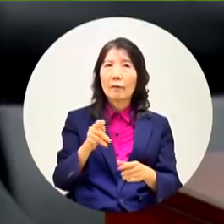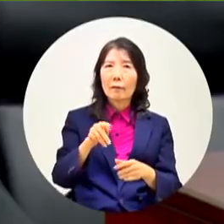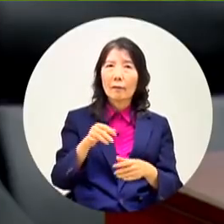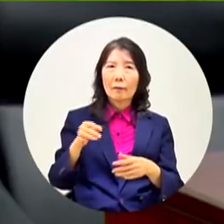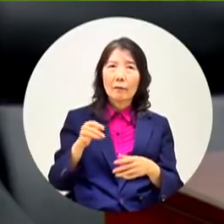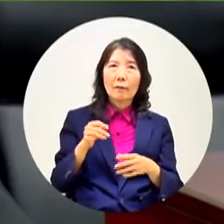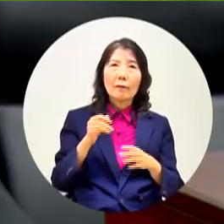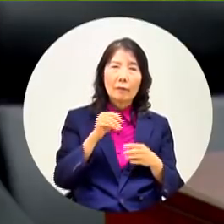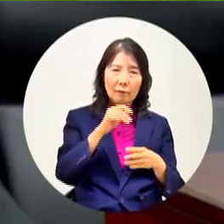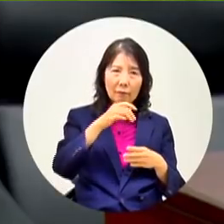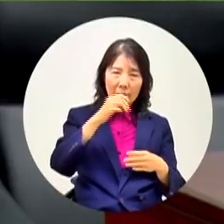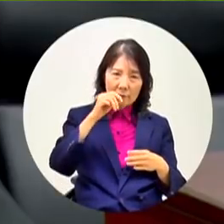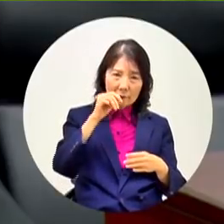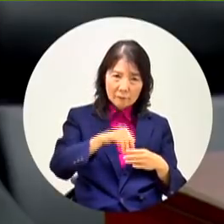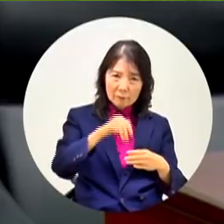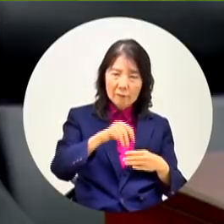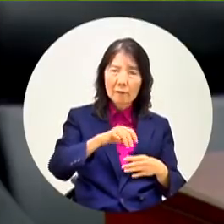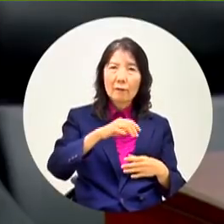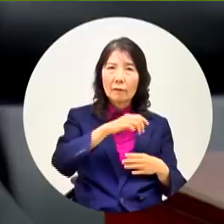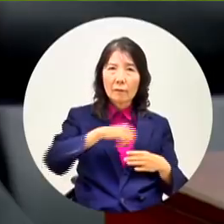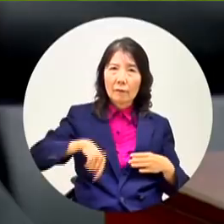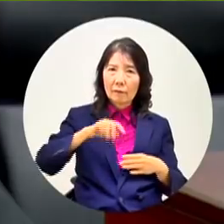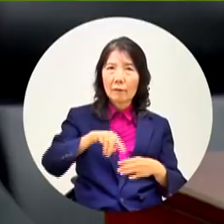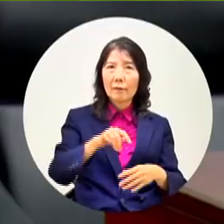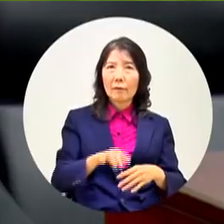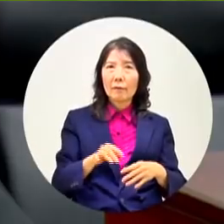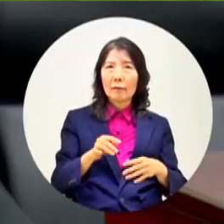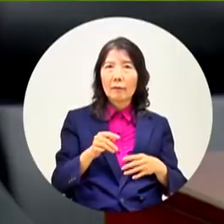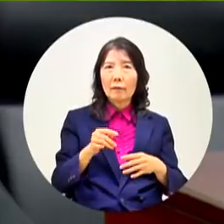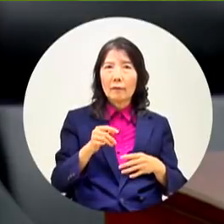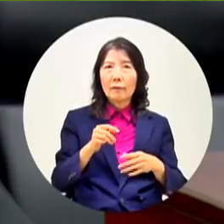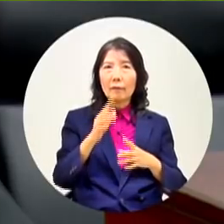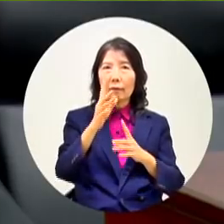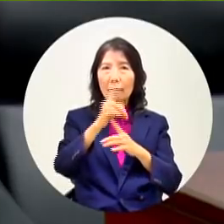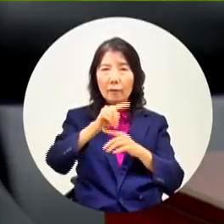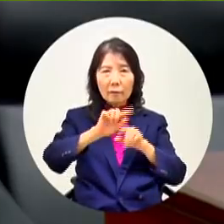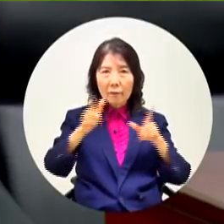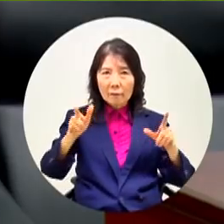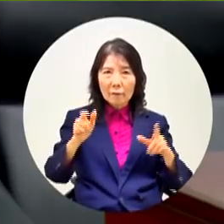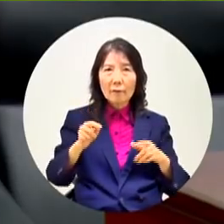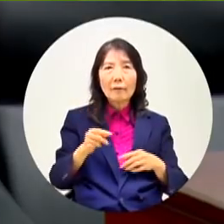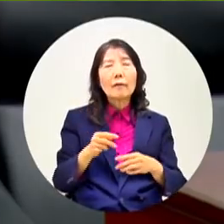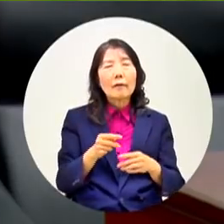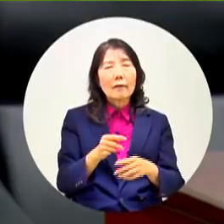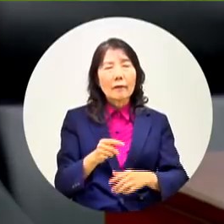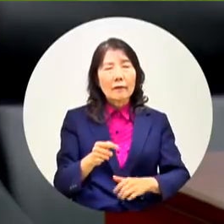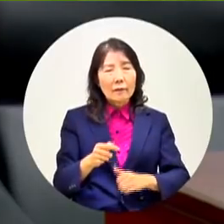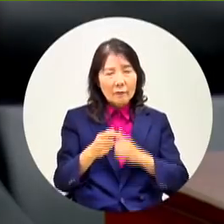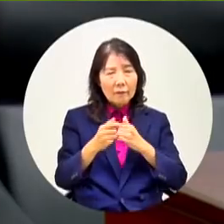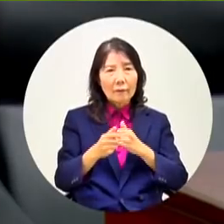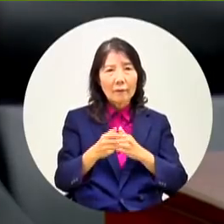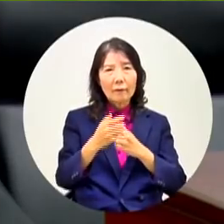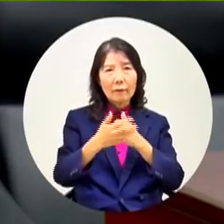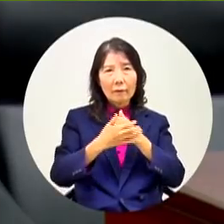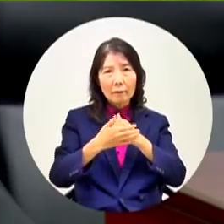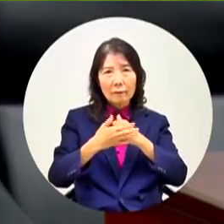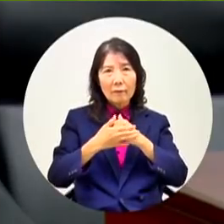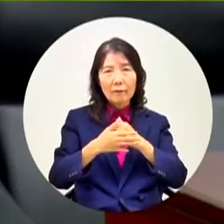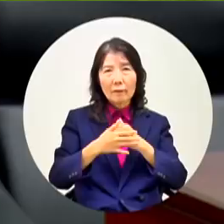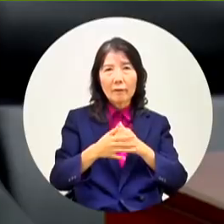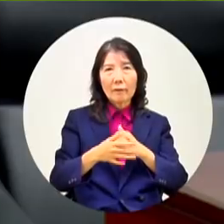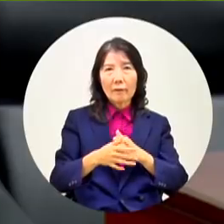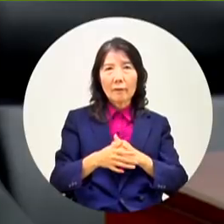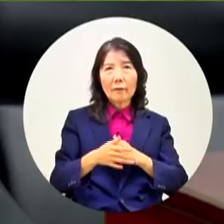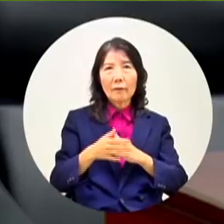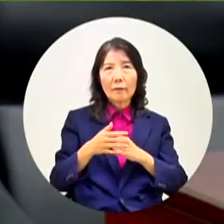主啊，包括咱所有众神，嘛正诚心来去支持汉中啊，予咱的百姓来肯定汉中